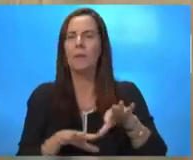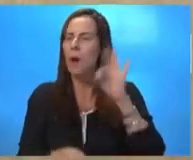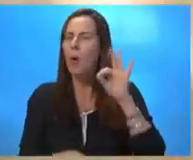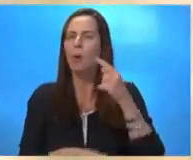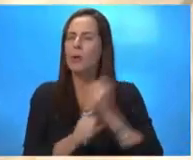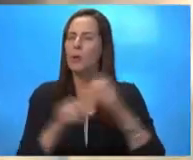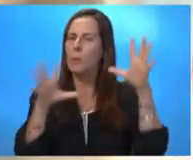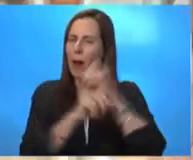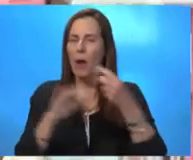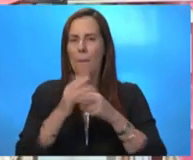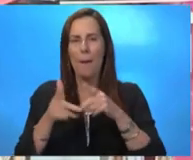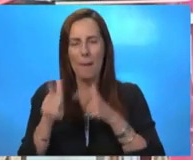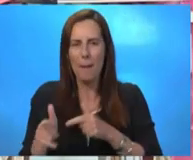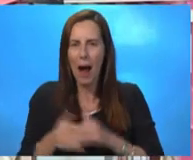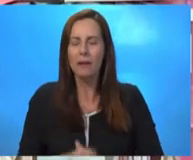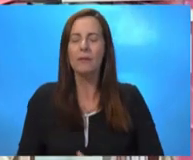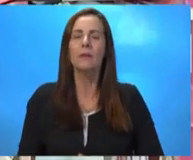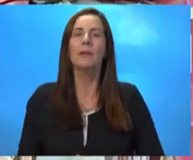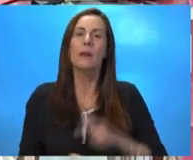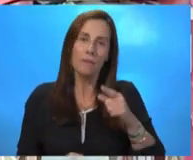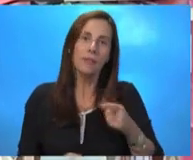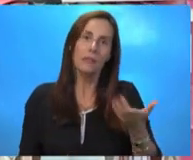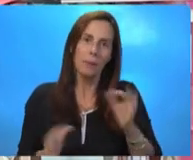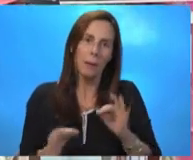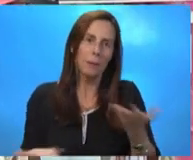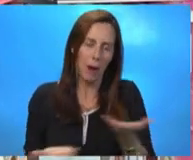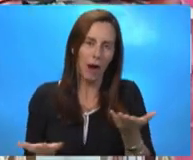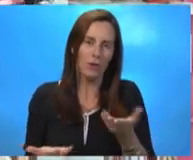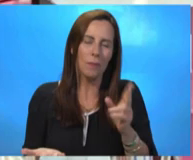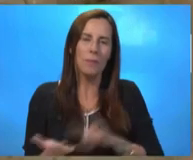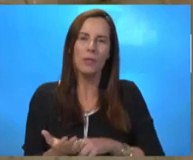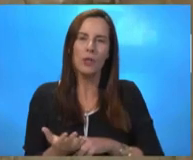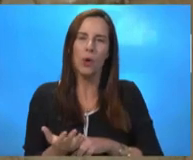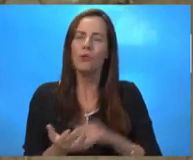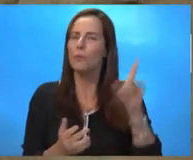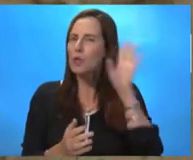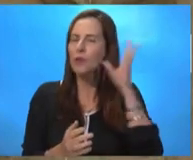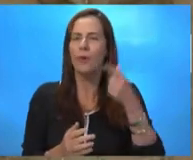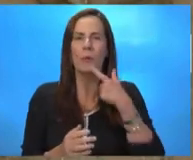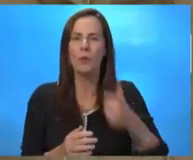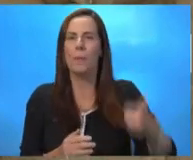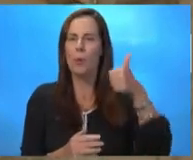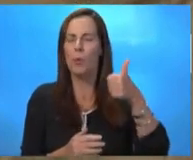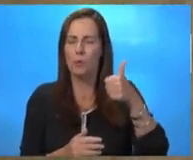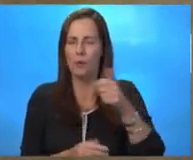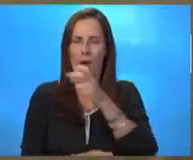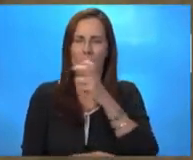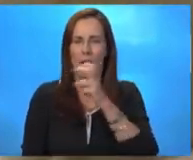הלילה בממ"ד, וזה כנראה בזכות אותו ציות להוראות פיקוד העורף. חייהם